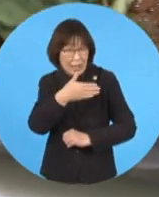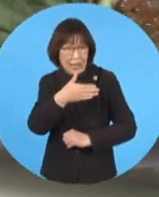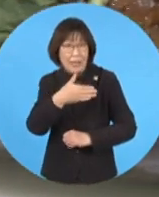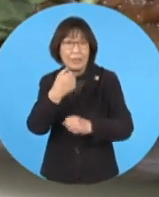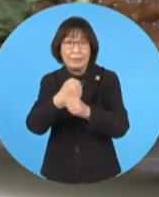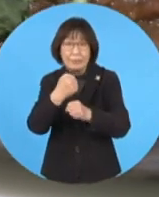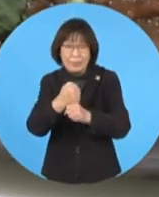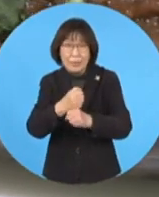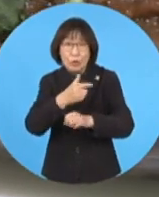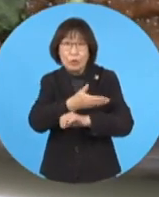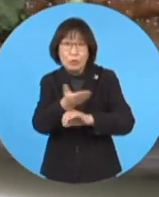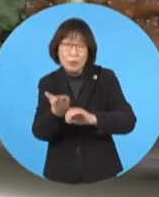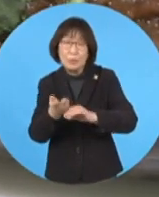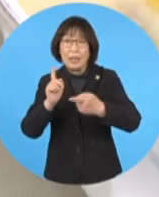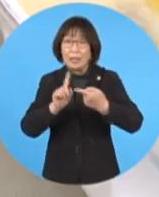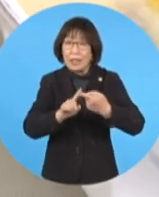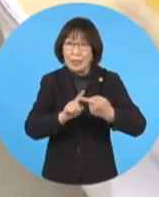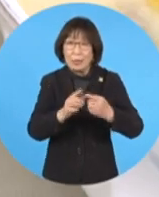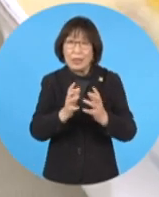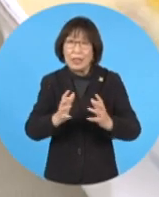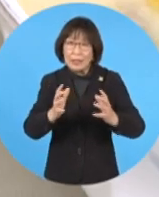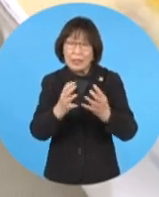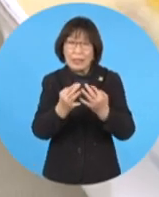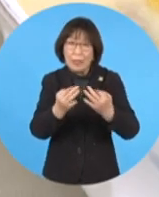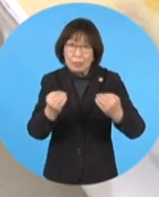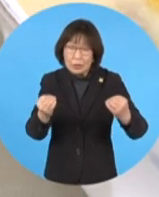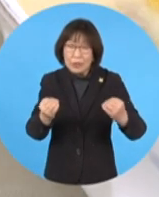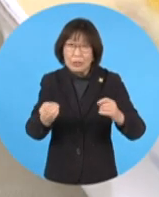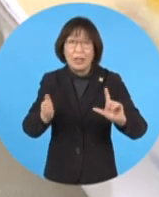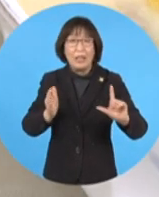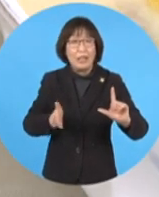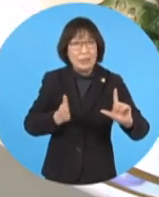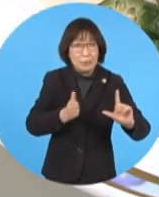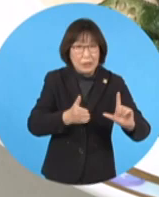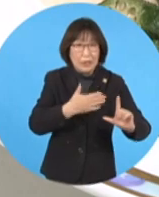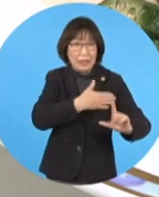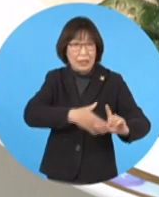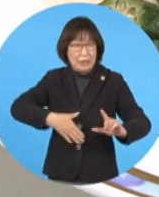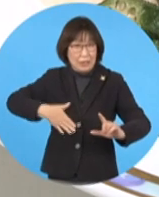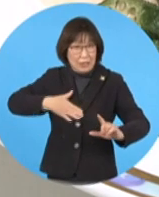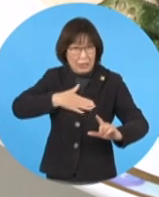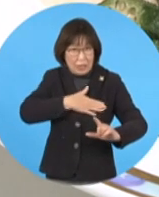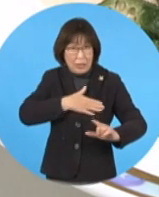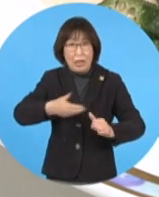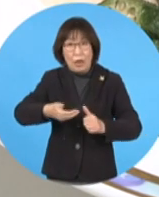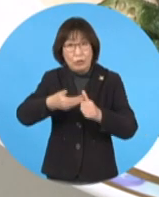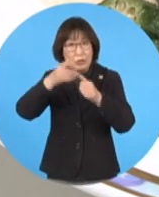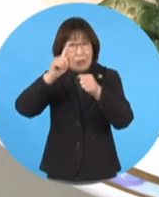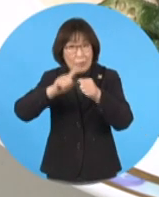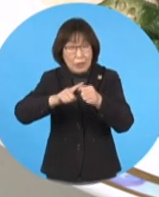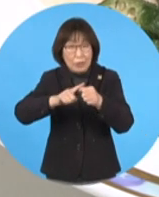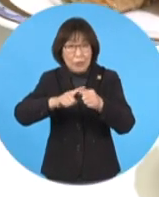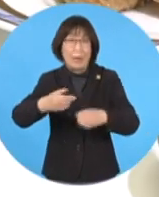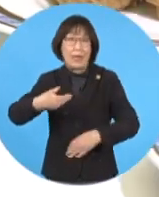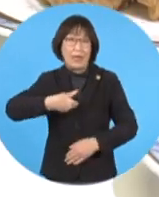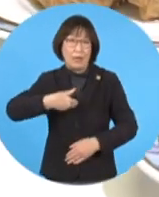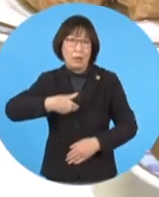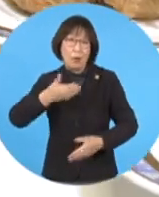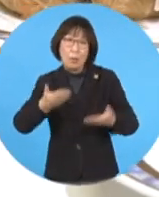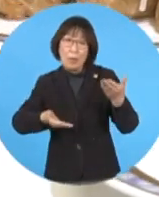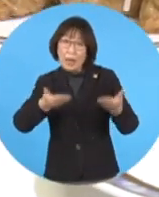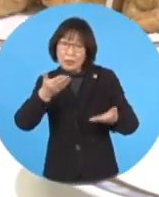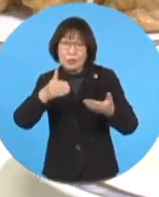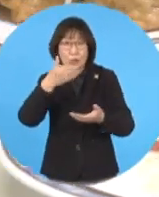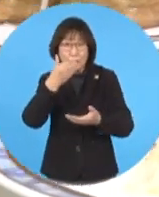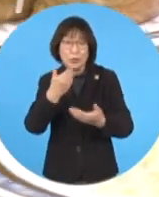徳島ならではの野菜たっぷりレシピ、健全な心と体を育むには栄養バランスの取れた食事は不可欠